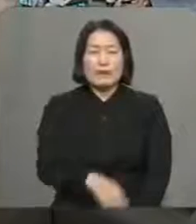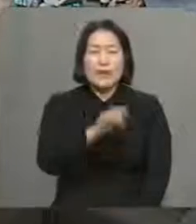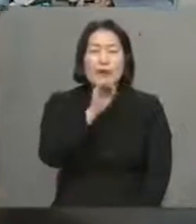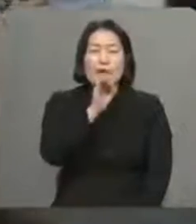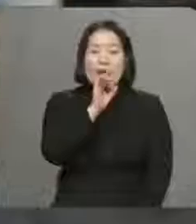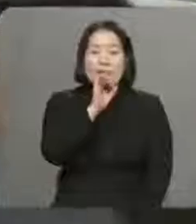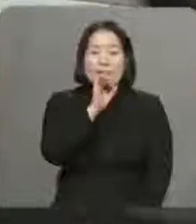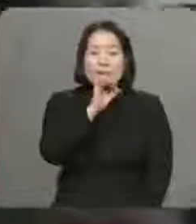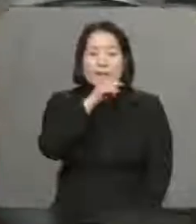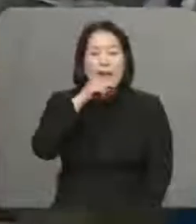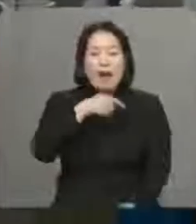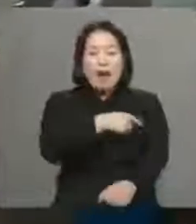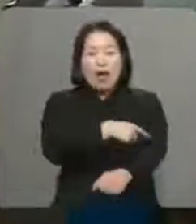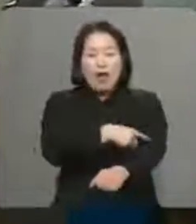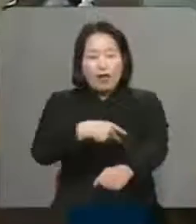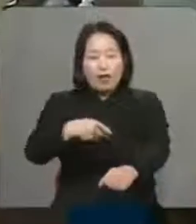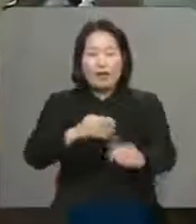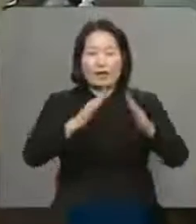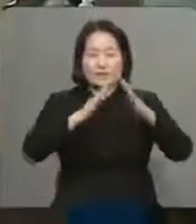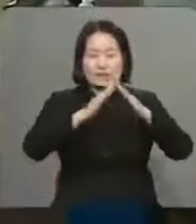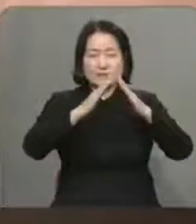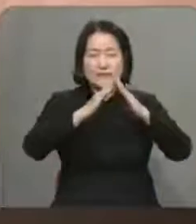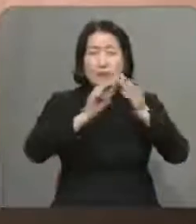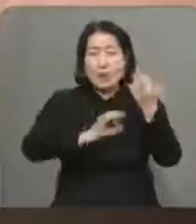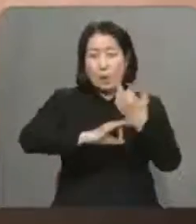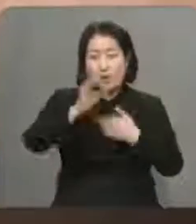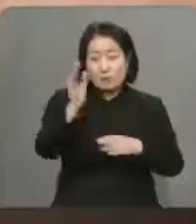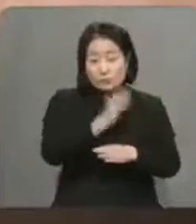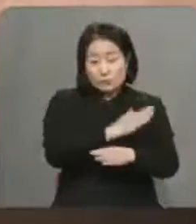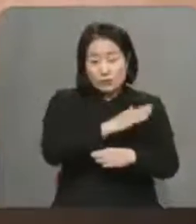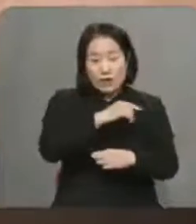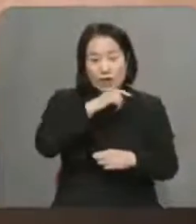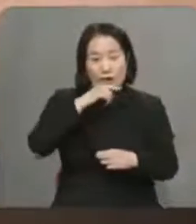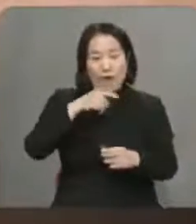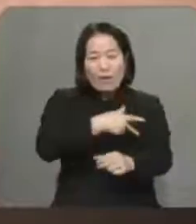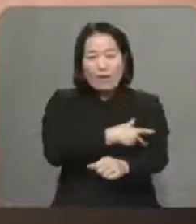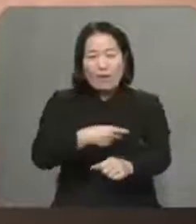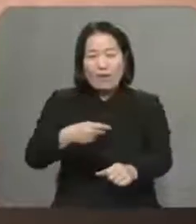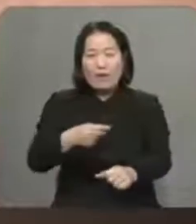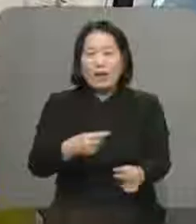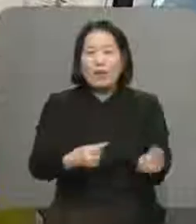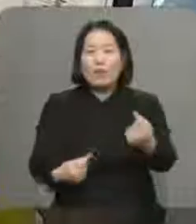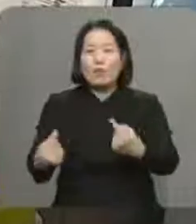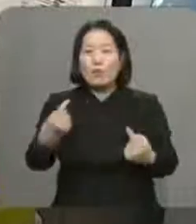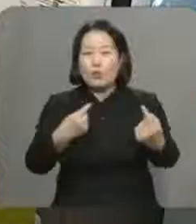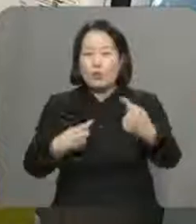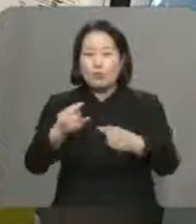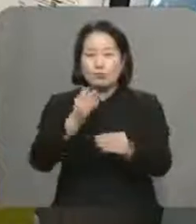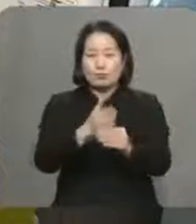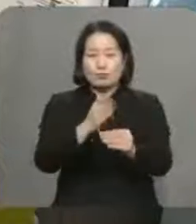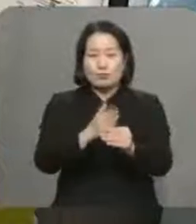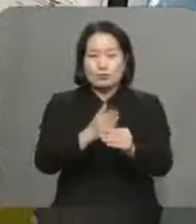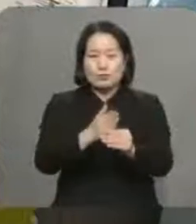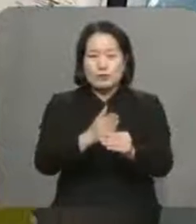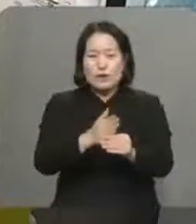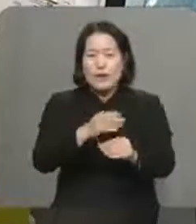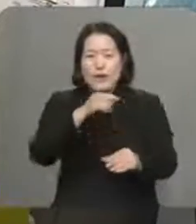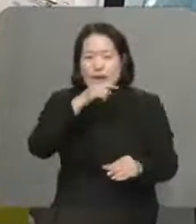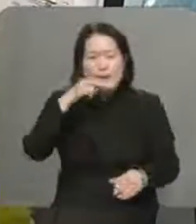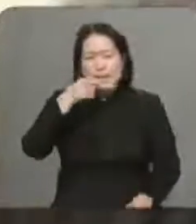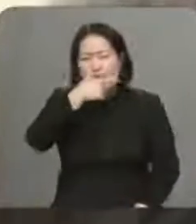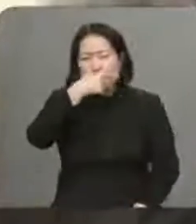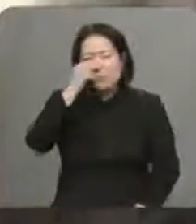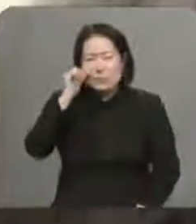강릉에 있는 헌혈의 집 입니다 오전부터 헌혈 하려는 시민들로 품입니다 헌혈이 자 거 혈액이